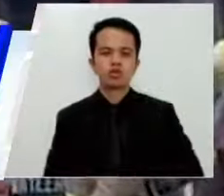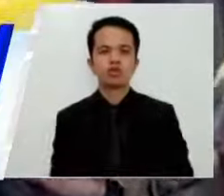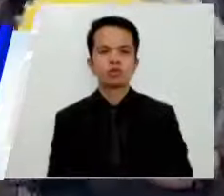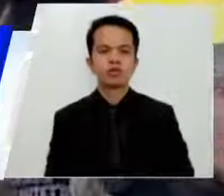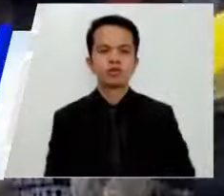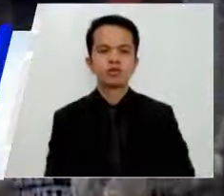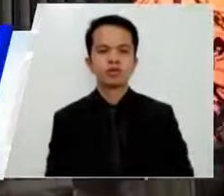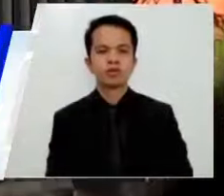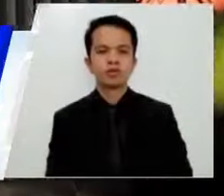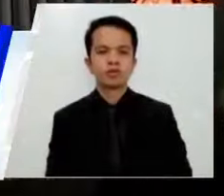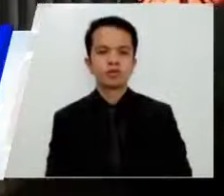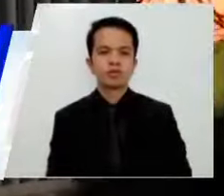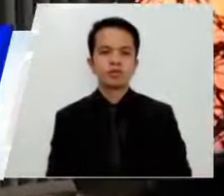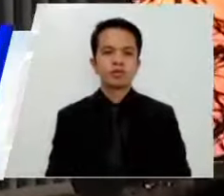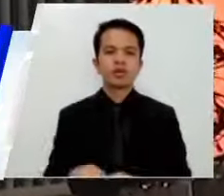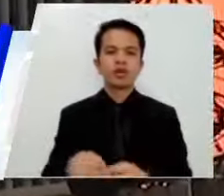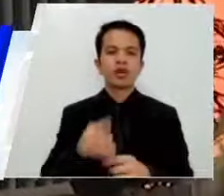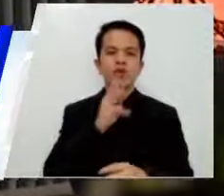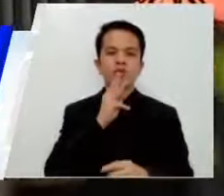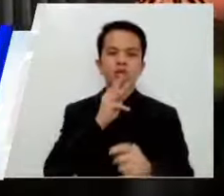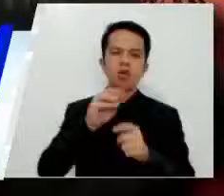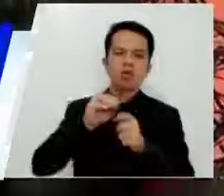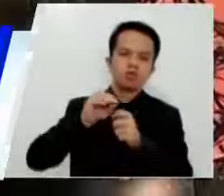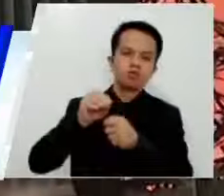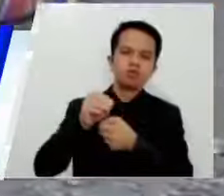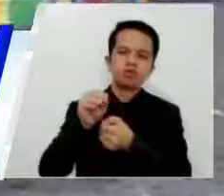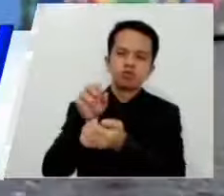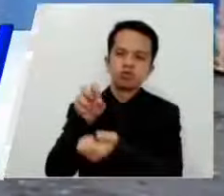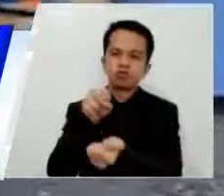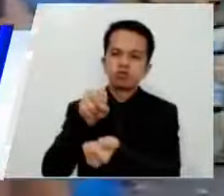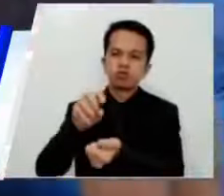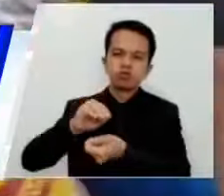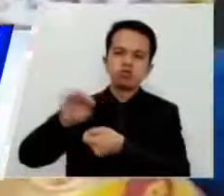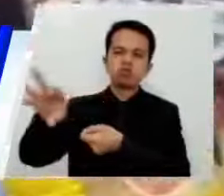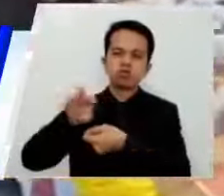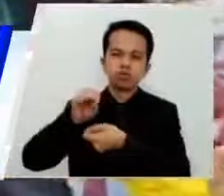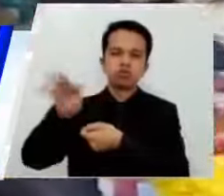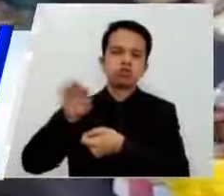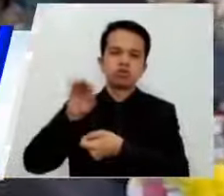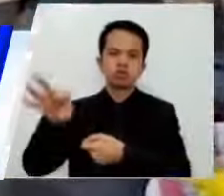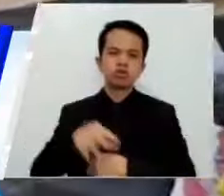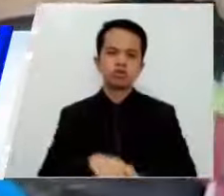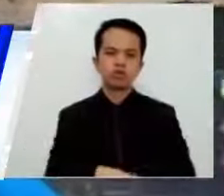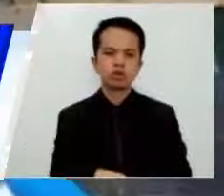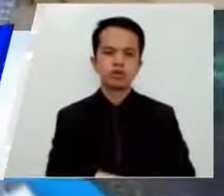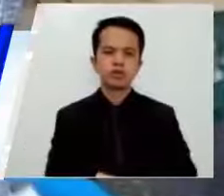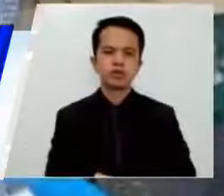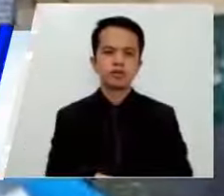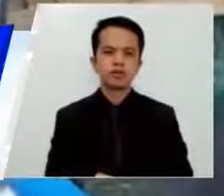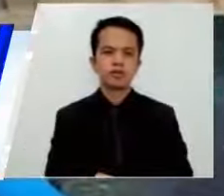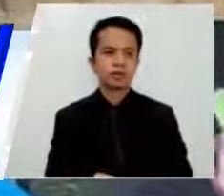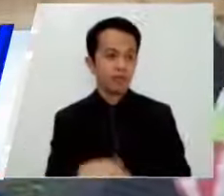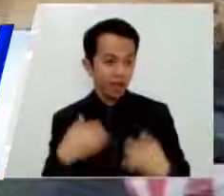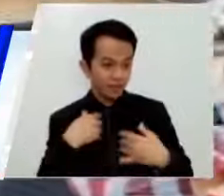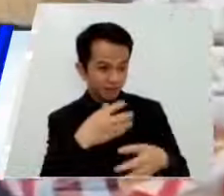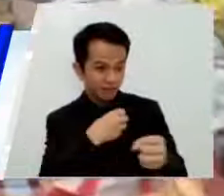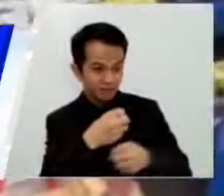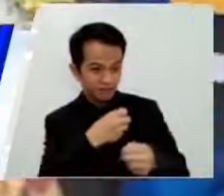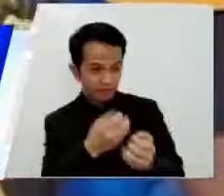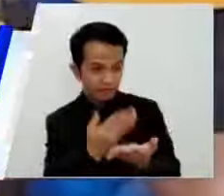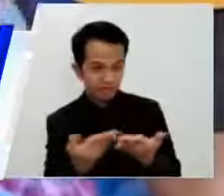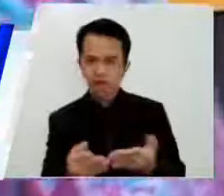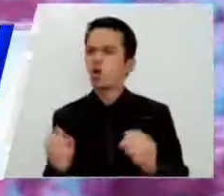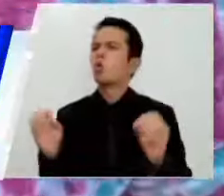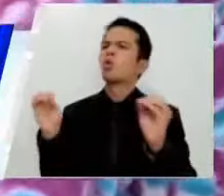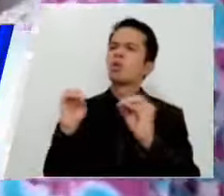Malapit ang binomba ng tubig ng mga bumbero ang mga nagliliyab na bahay. Magganito lang dito. Buti may nakuha kayong mga gamit ng... Wala. Wala kayo nakuha. Ito